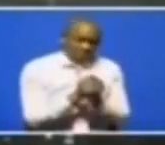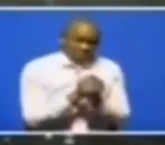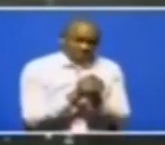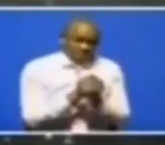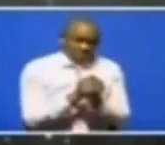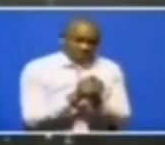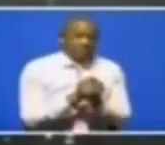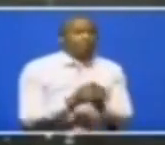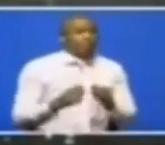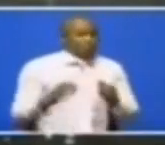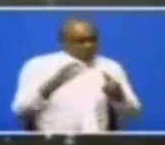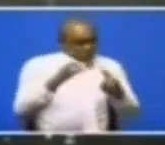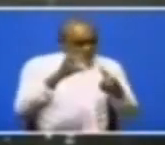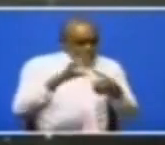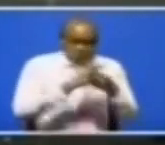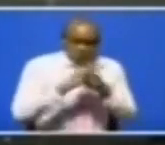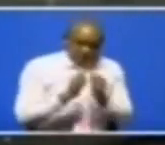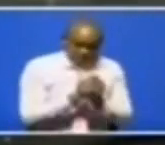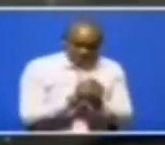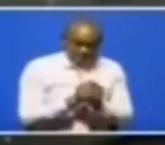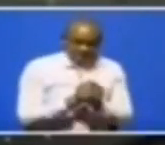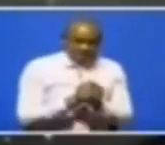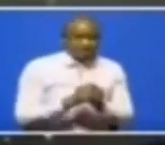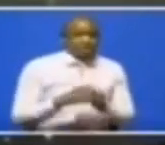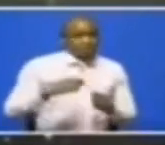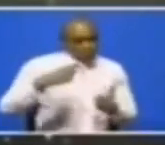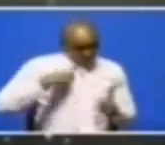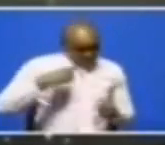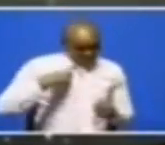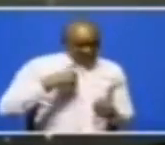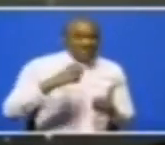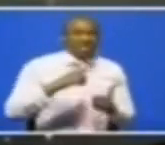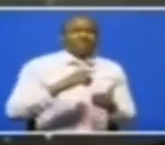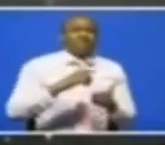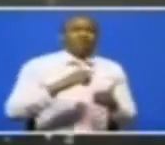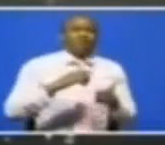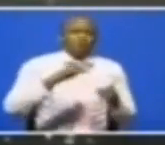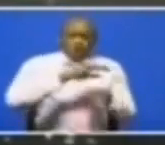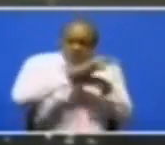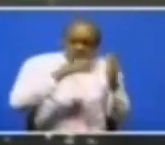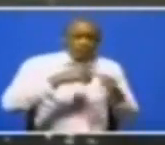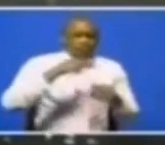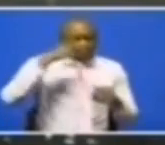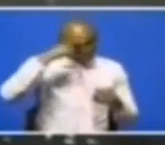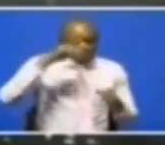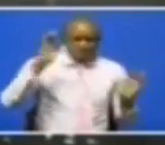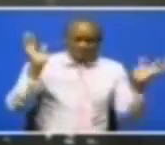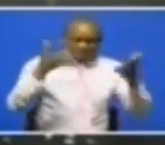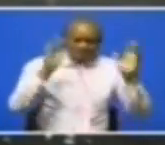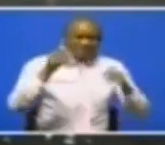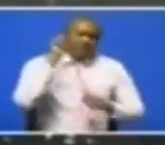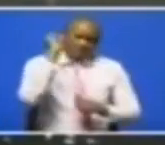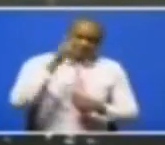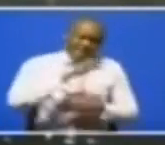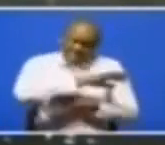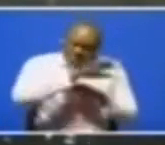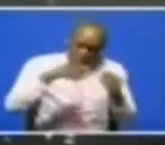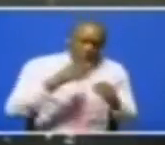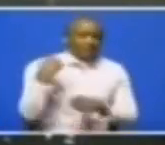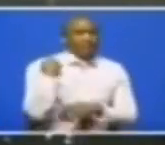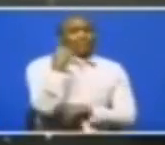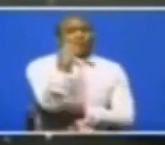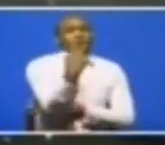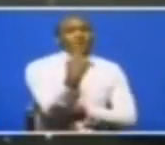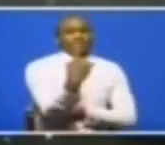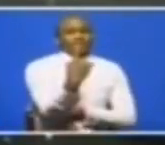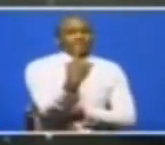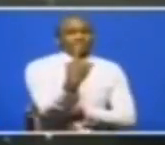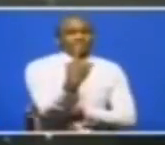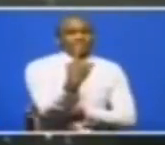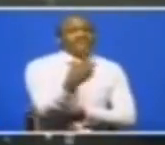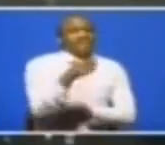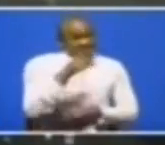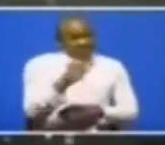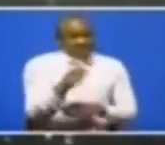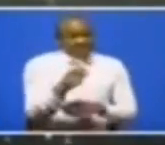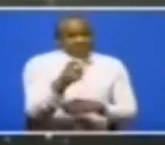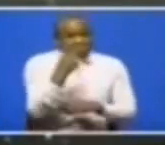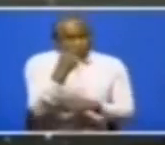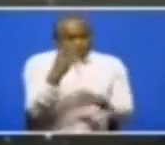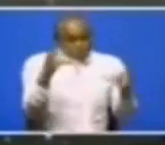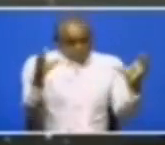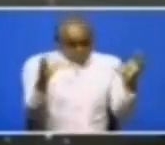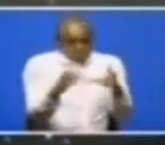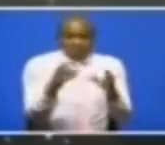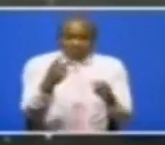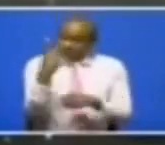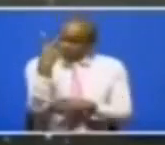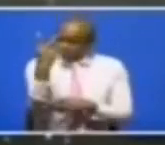pamoja, tuungane, tuweke maswala ya Wakenya mbele. Hii mirengo miwili